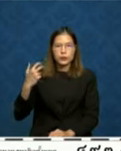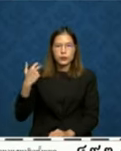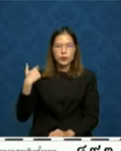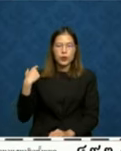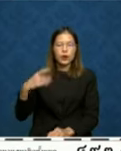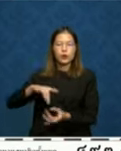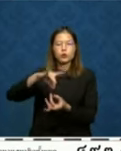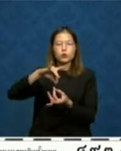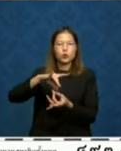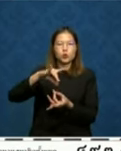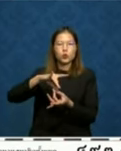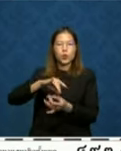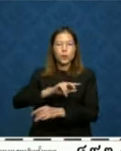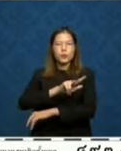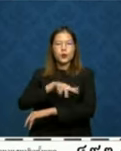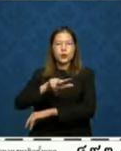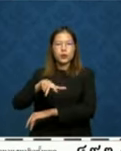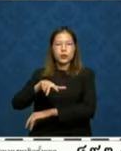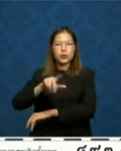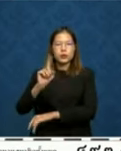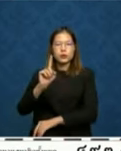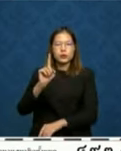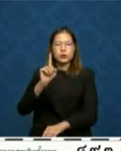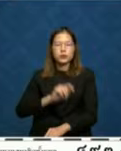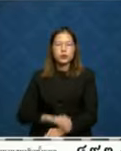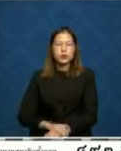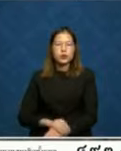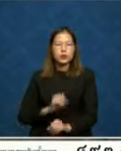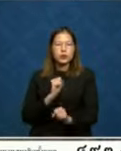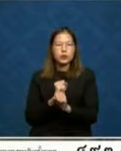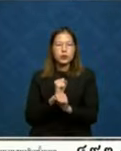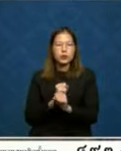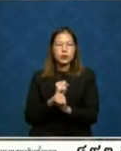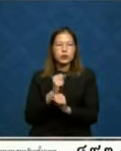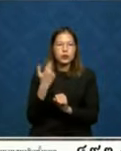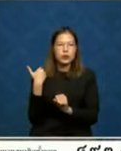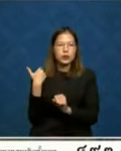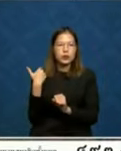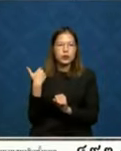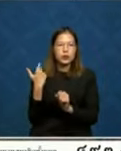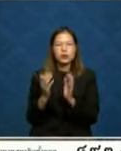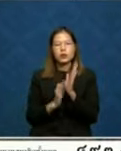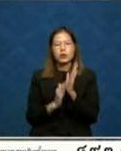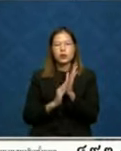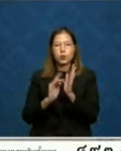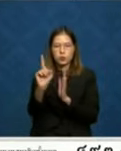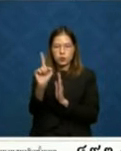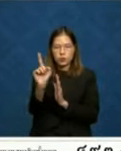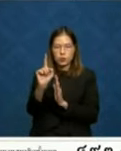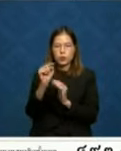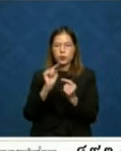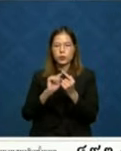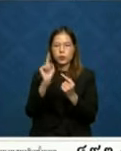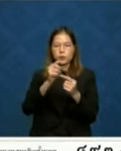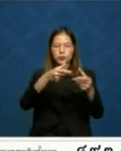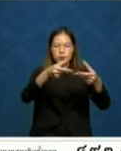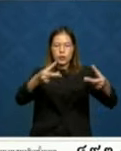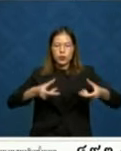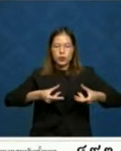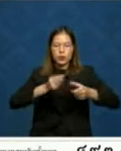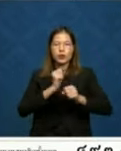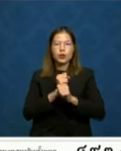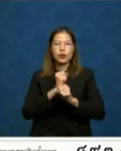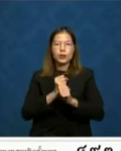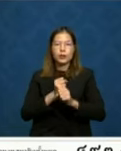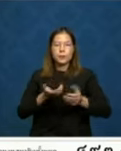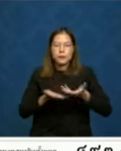ยพรรคเพื่อไทยค่ะในเบื้องต้นค่ะดิฉันขอแสดงความชื่นชมนะคะการรายงานผลการ